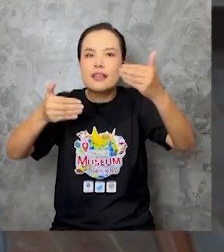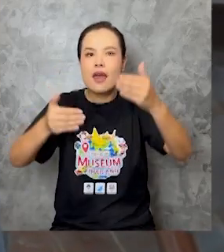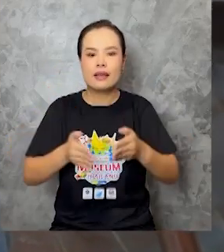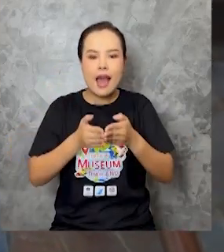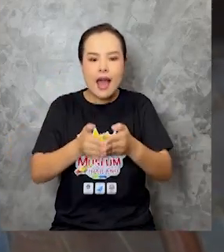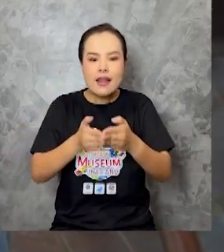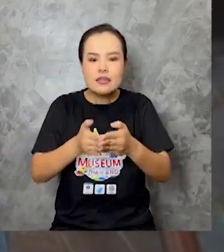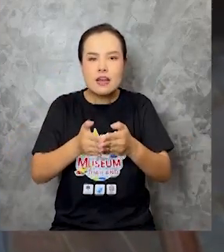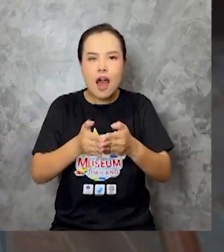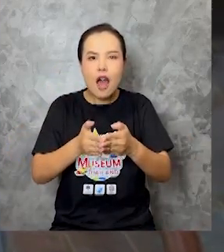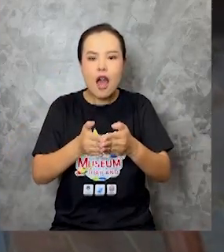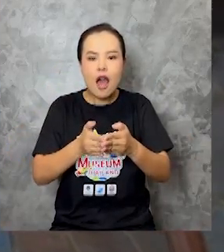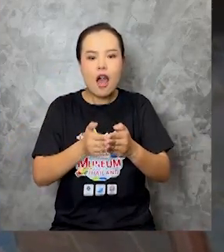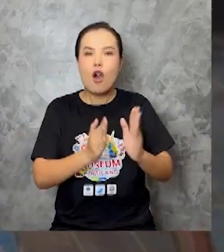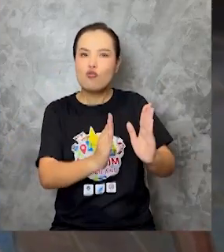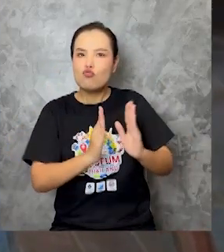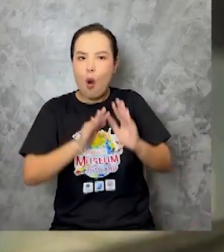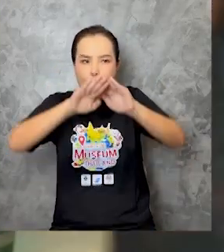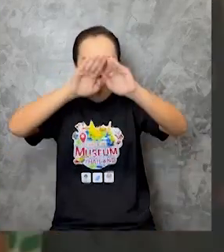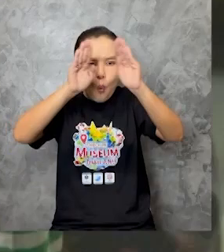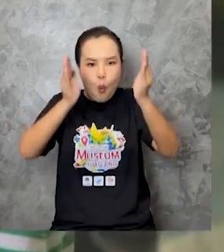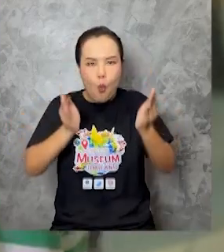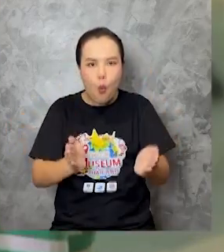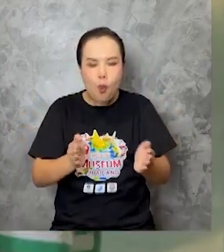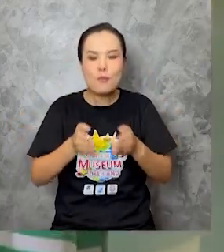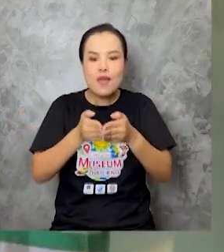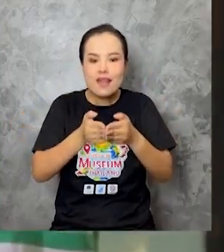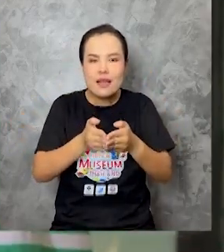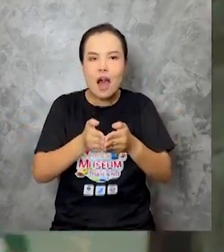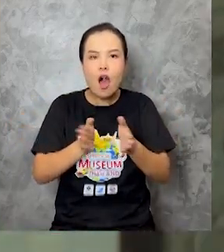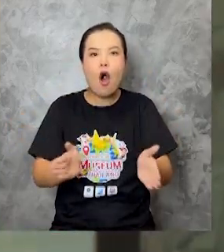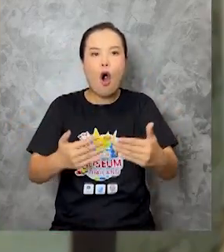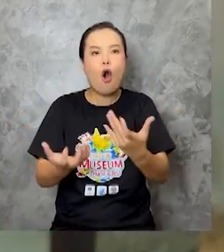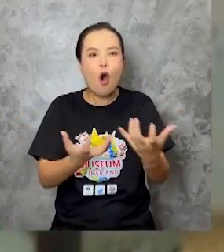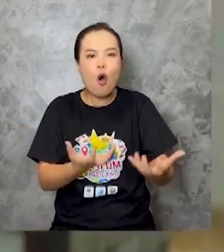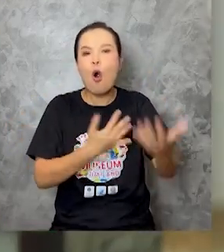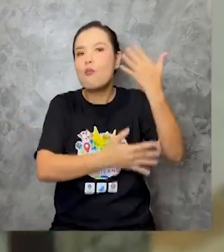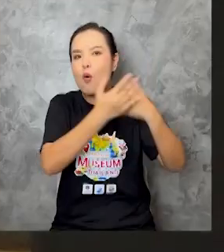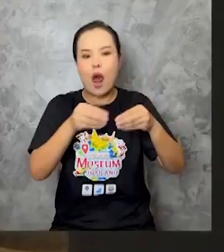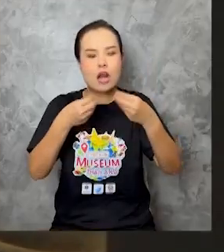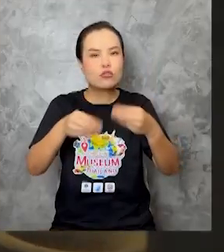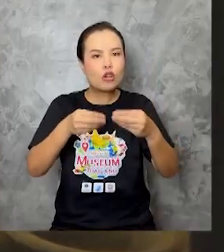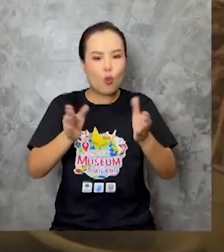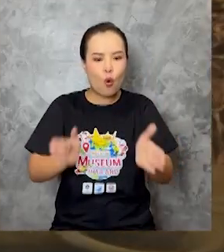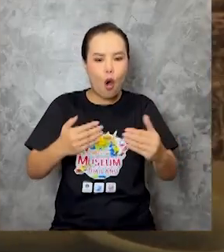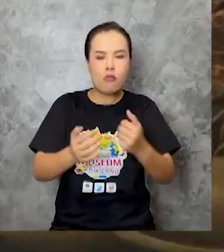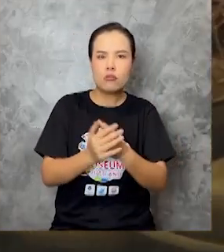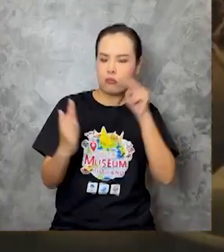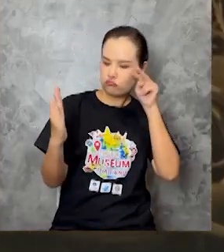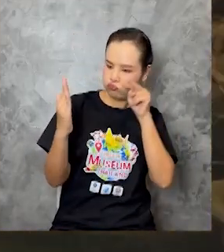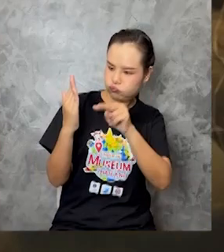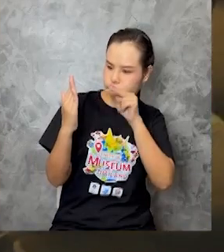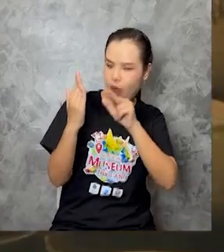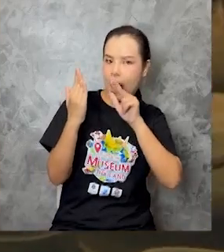ดแสดงที่เป็นเรือจำลองครับก็จะอยู่ในตู้ที่เป็นวงโค้งครับแล้วก็ส่วนที่2ก็จะเป็นห้องคลังโบราณวัตถุอันนี้ก็จะเป็นห้องกระจกที่